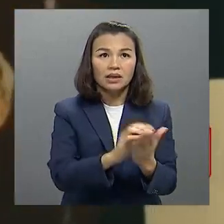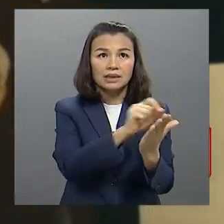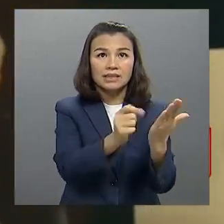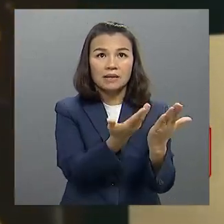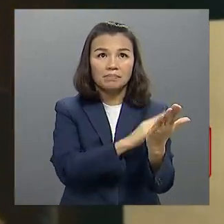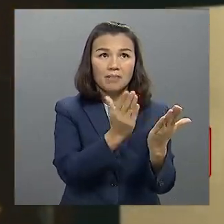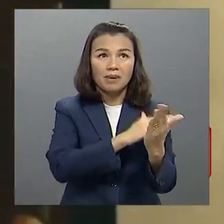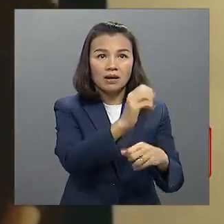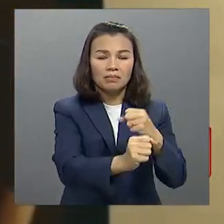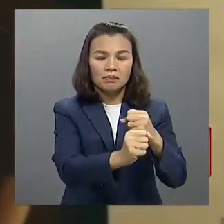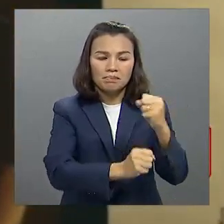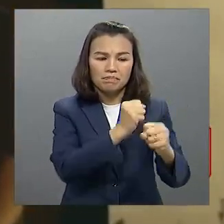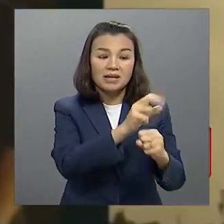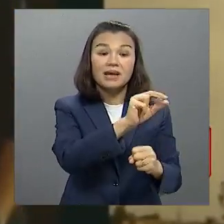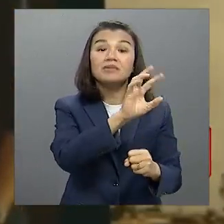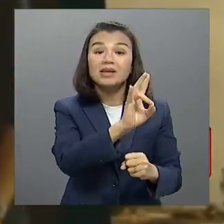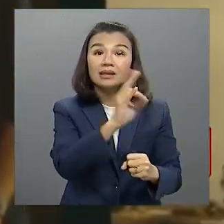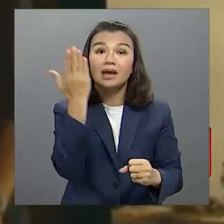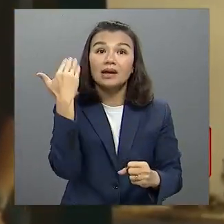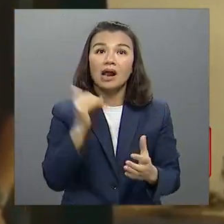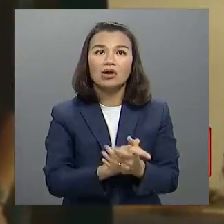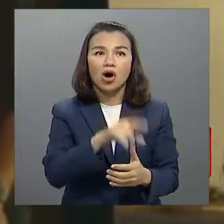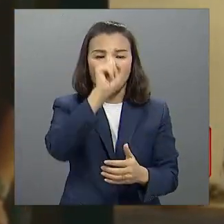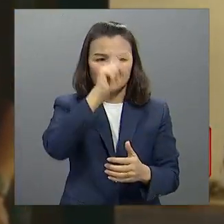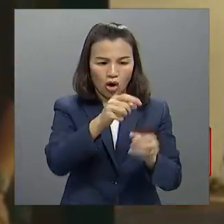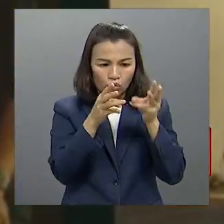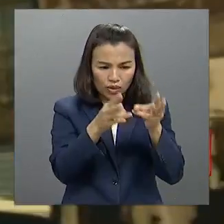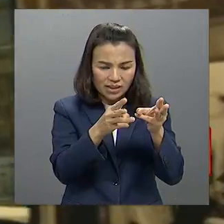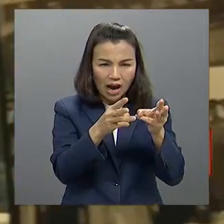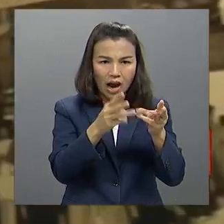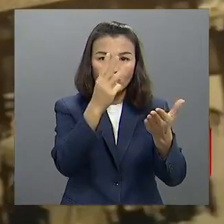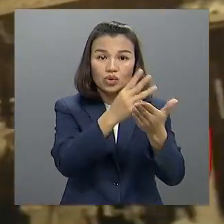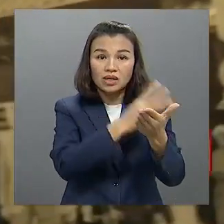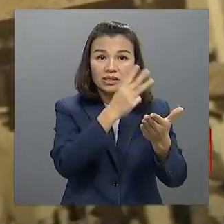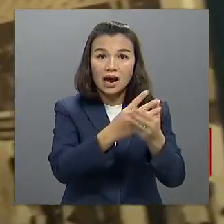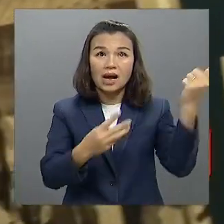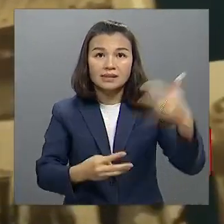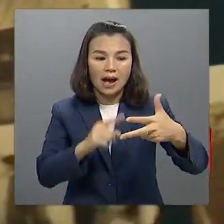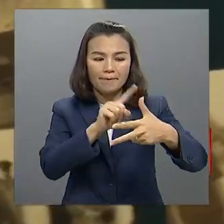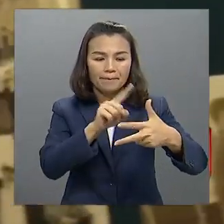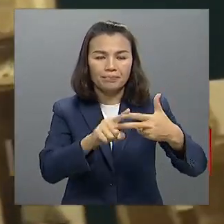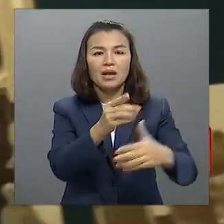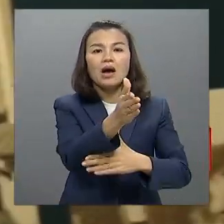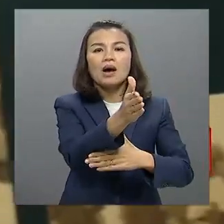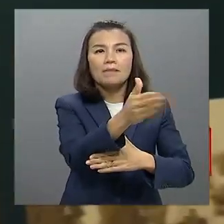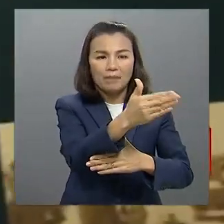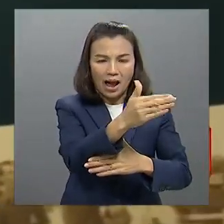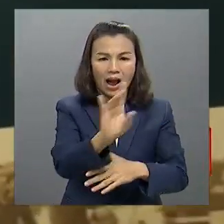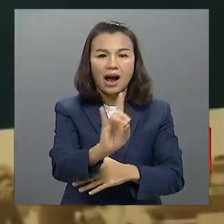ฎีใหม่จะต้องมี3วิชาคือมีประมงเปศุสัตว์